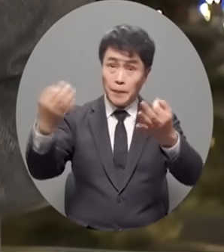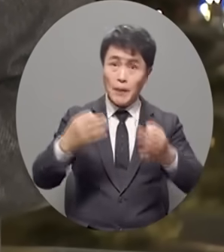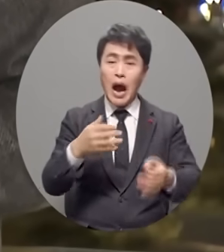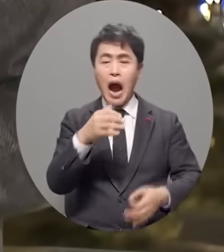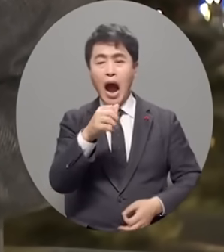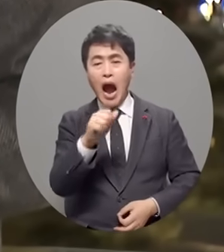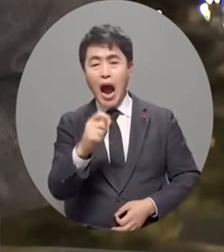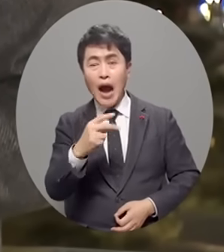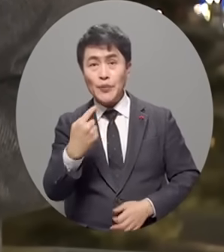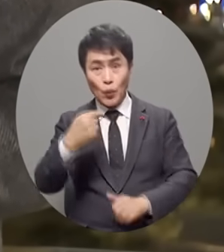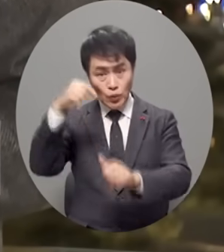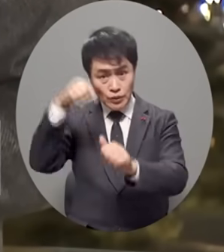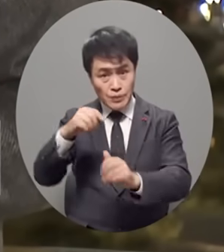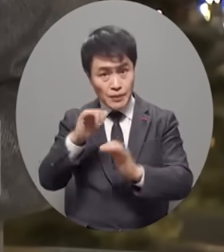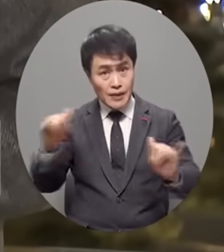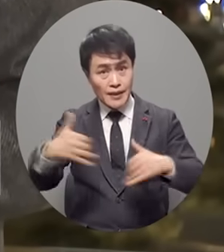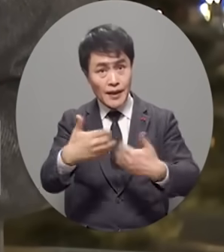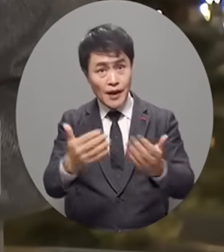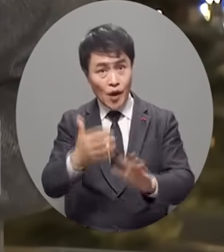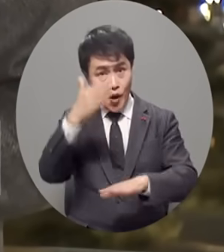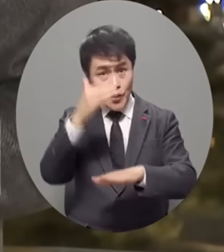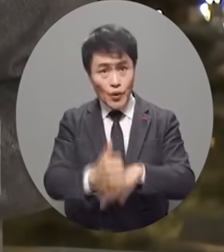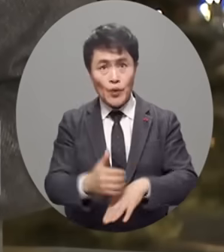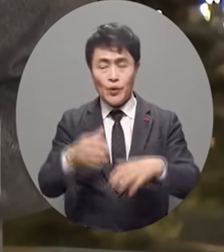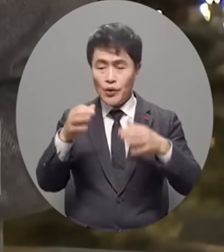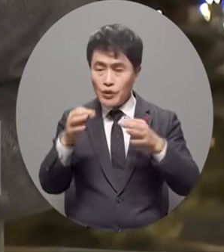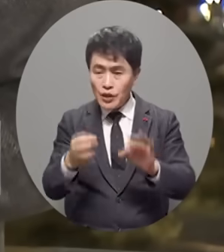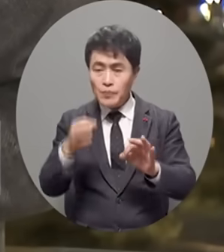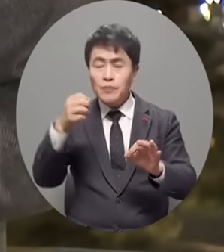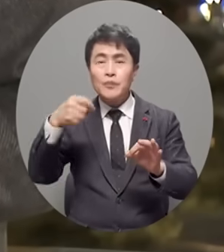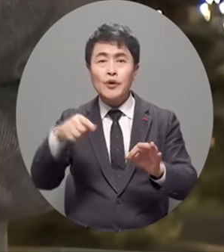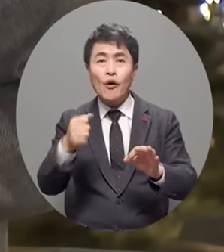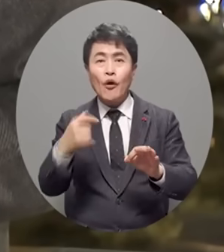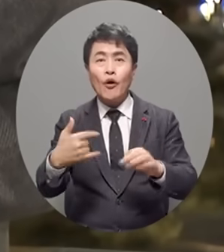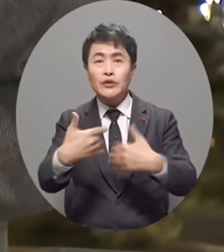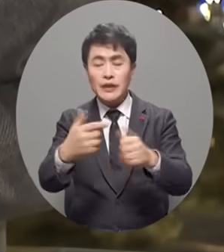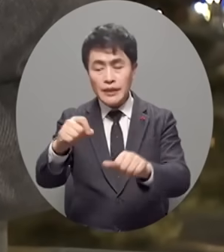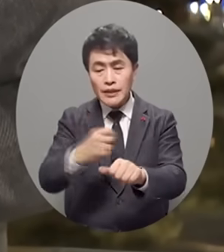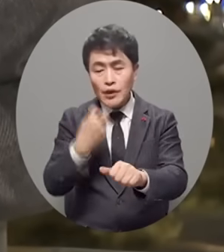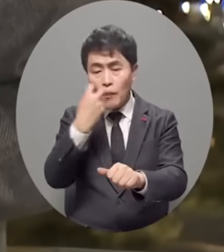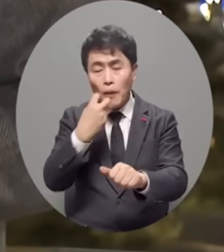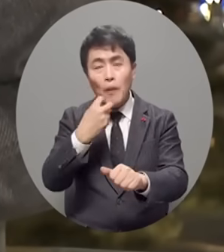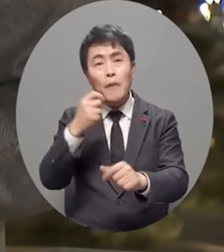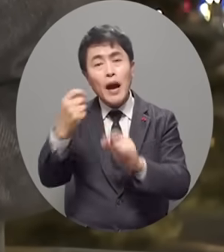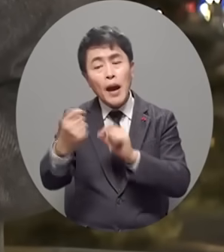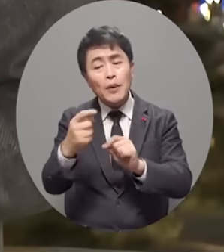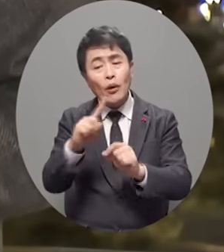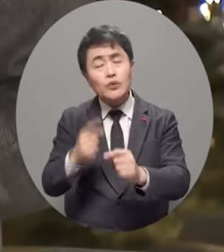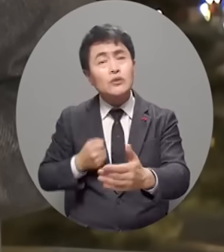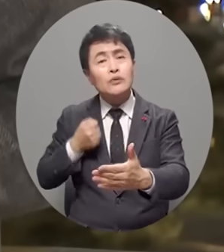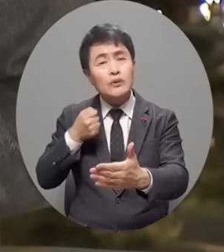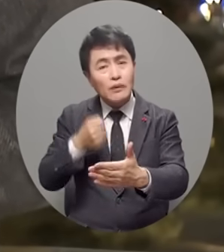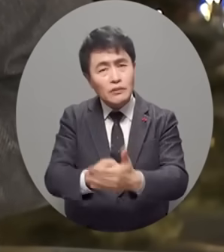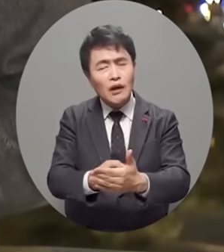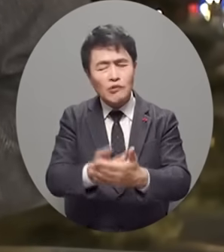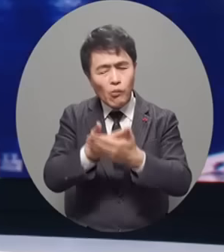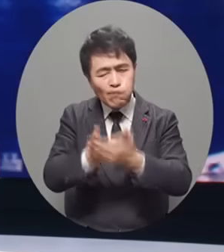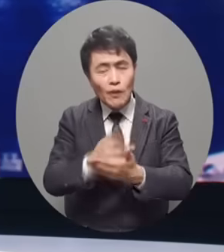한동훈 지명자가 결국 김건희 특검법 앞에서 어떤 선택을 할지 주목됩니다. MBC 뉴스 손한입니다.